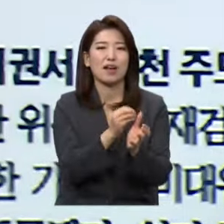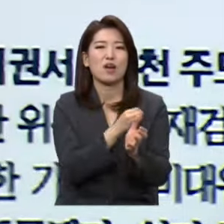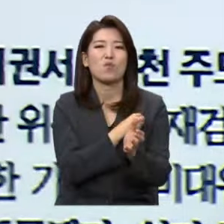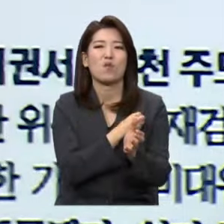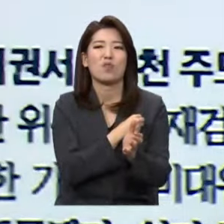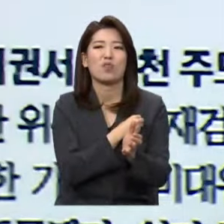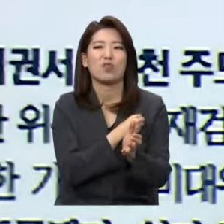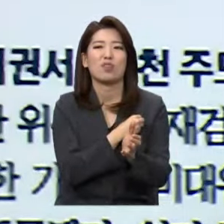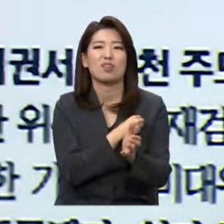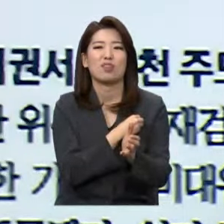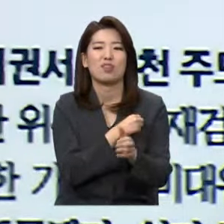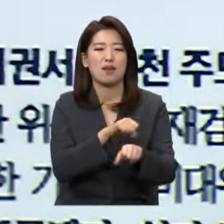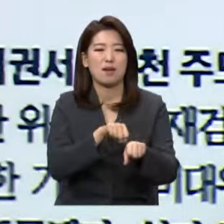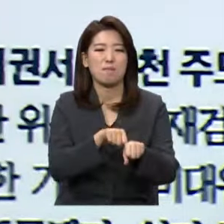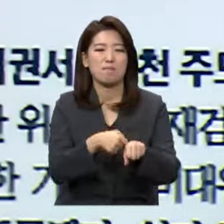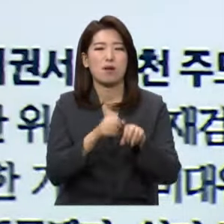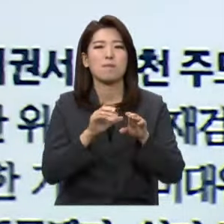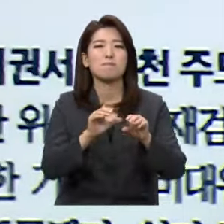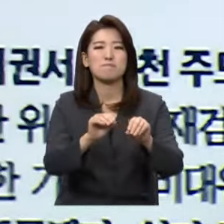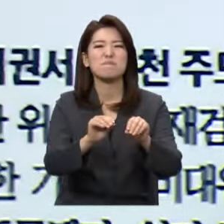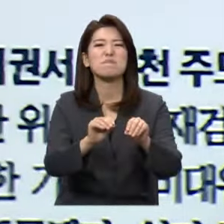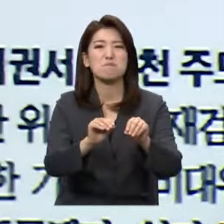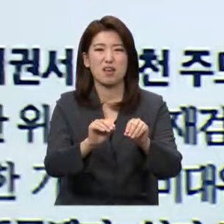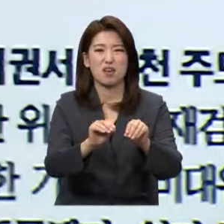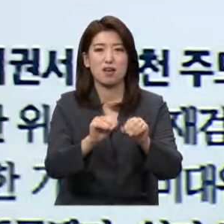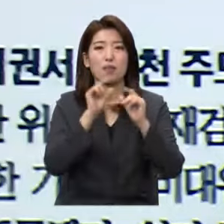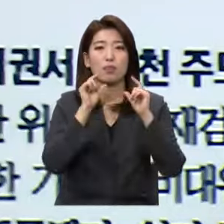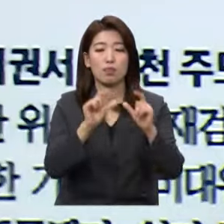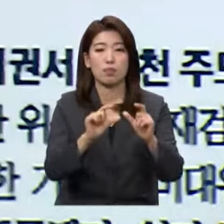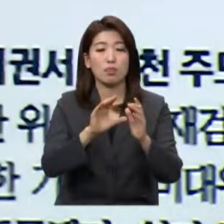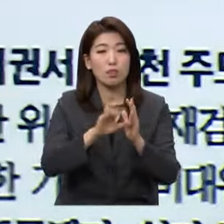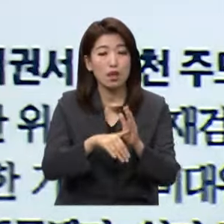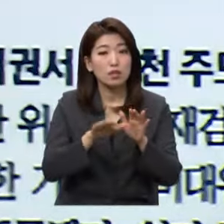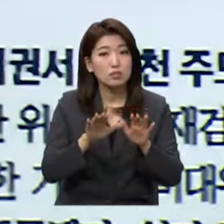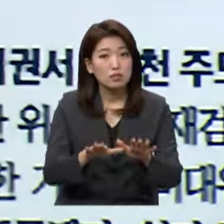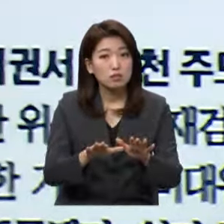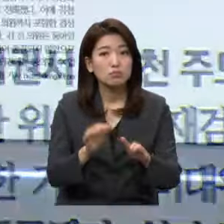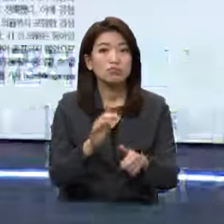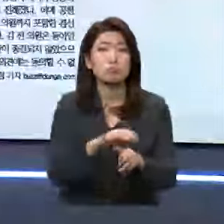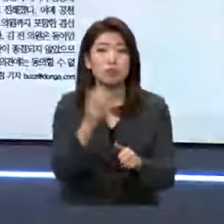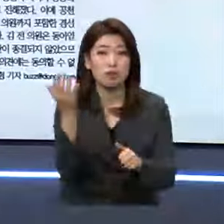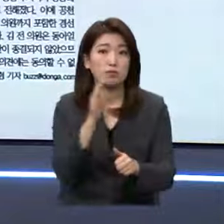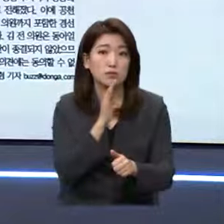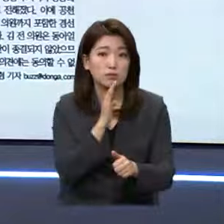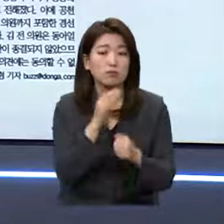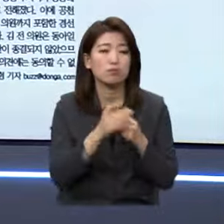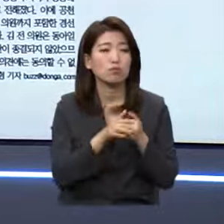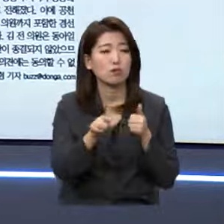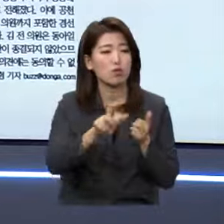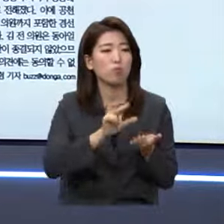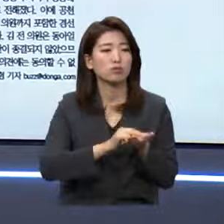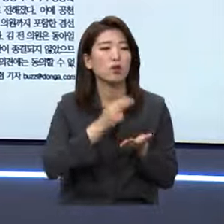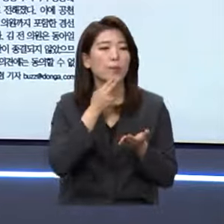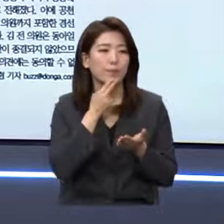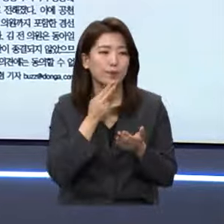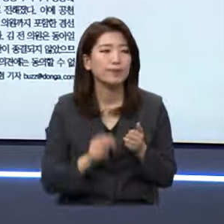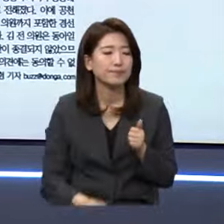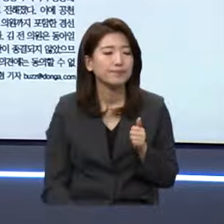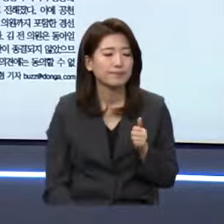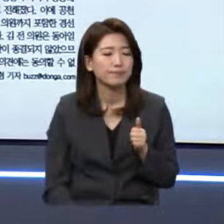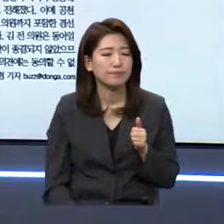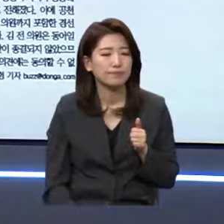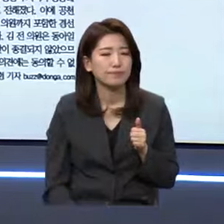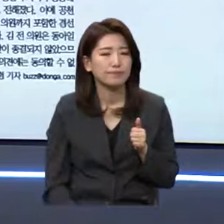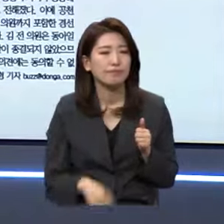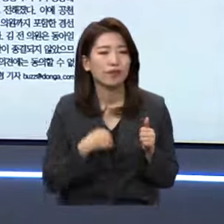의원이 문제 없음을 보증하고 나섰다라는 겁니다 김연아 전의원이 전략공천을 받는데